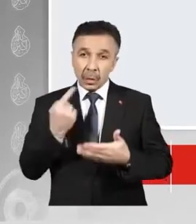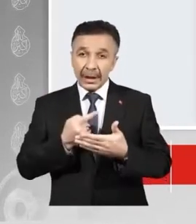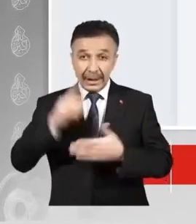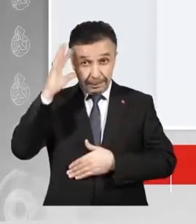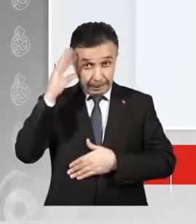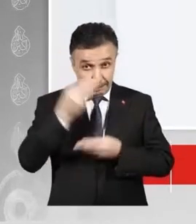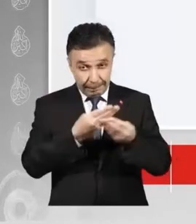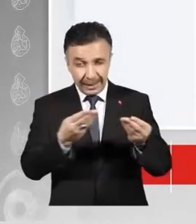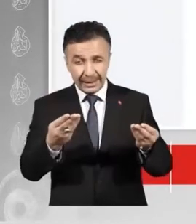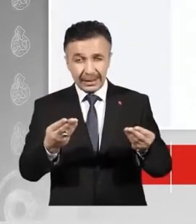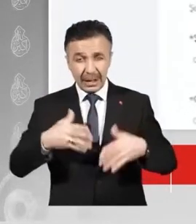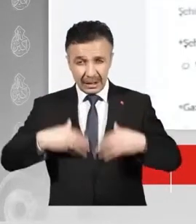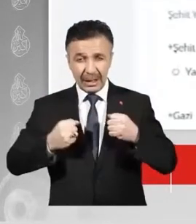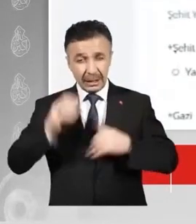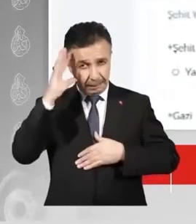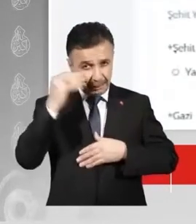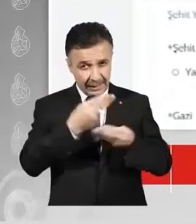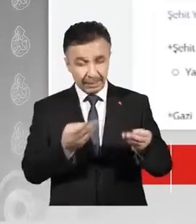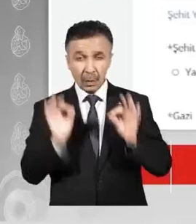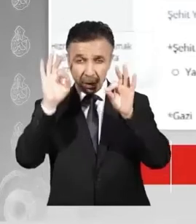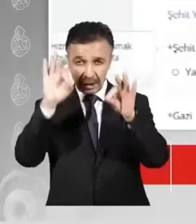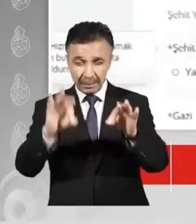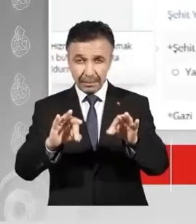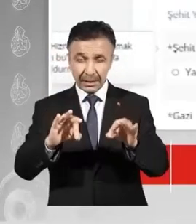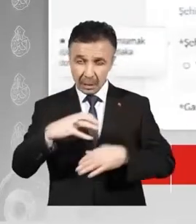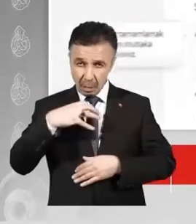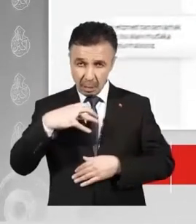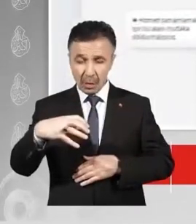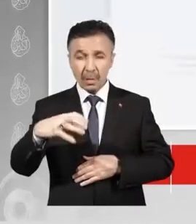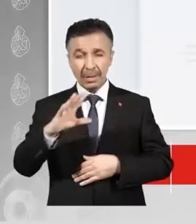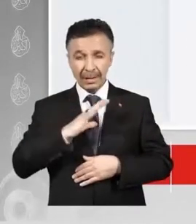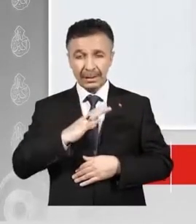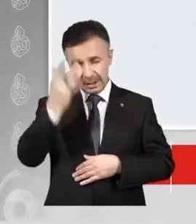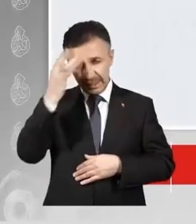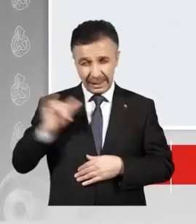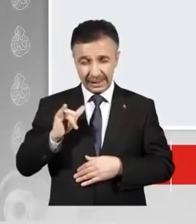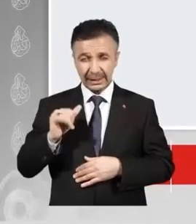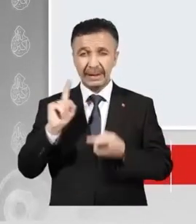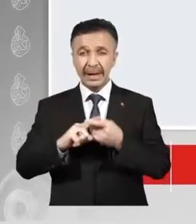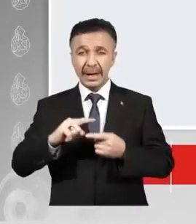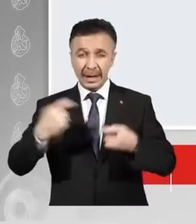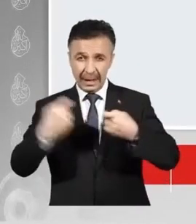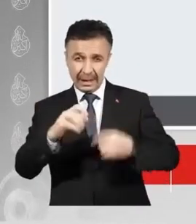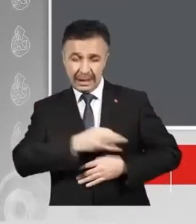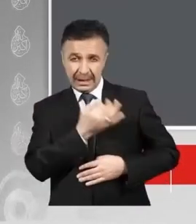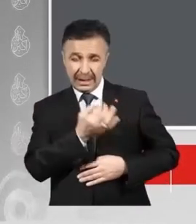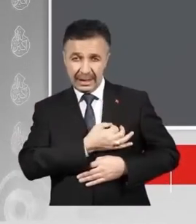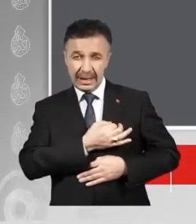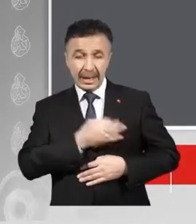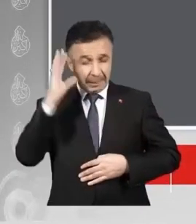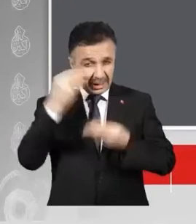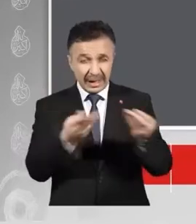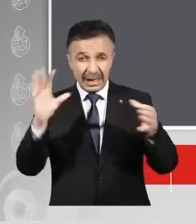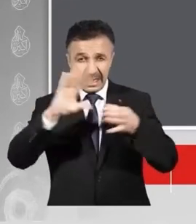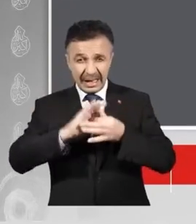bilgisi, sağlık bilgilerime ulaşılması kısmı varsa, şehit yakınlığı ve gazi bilgileriyle ilgili kısımları